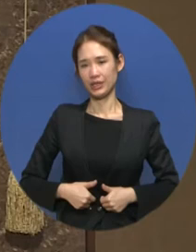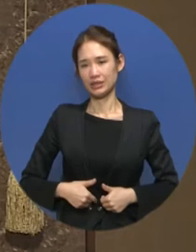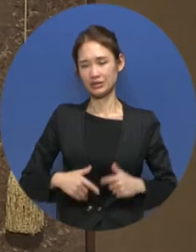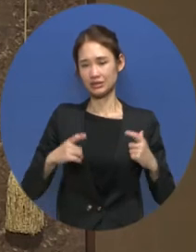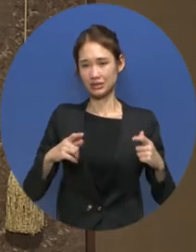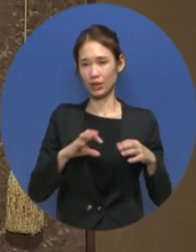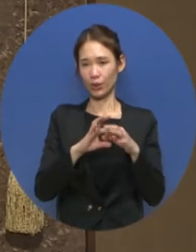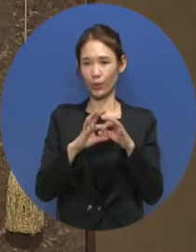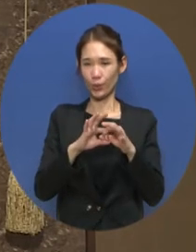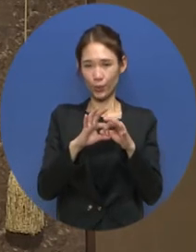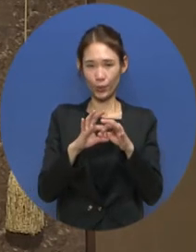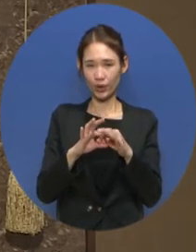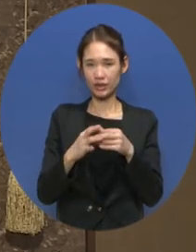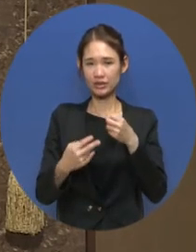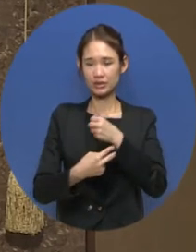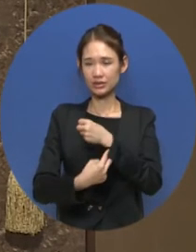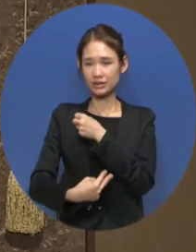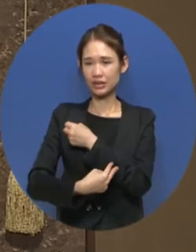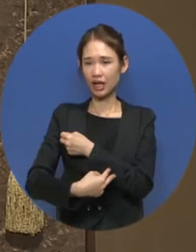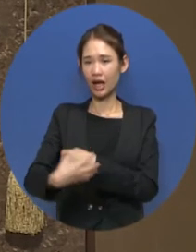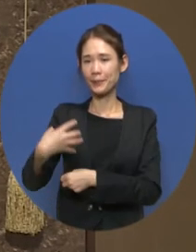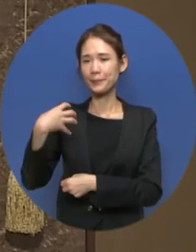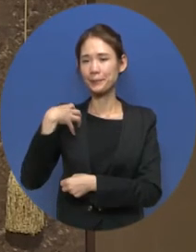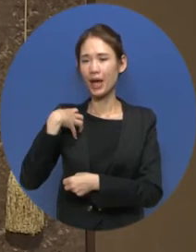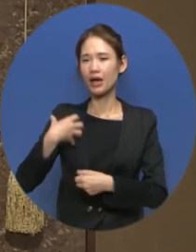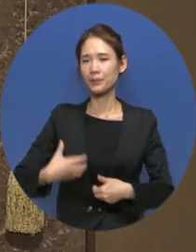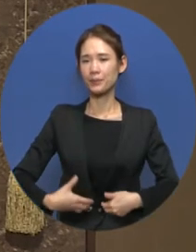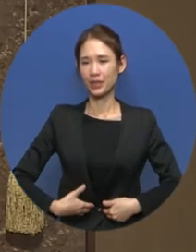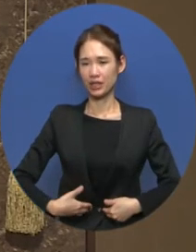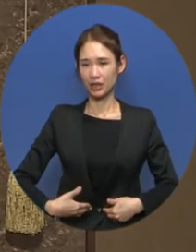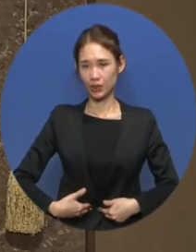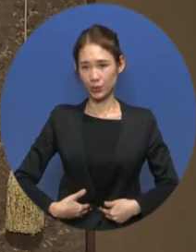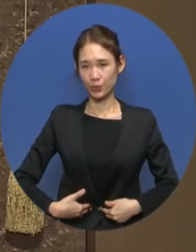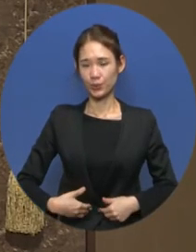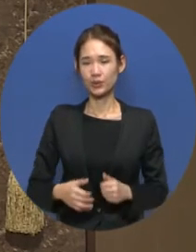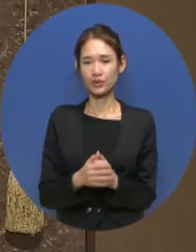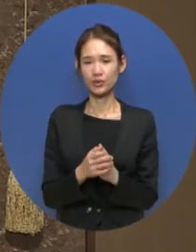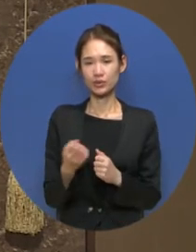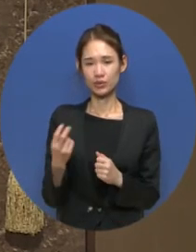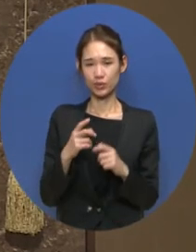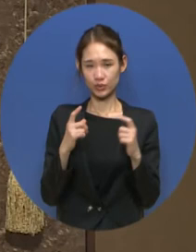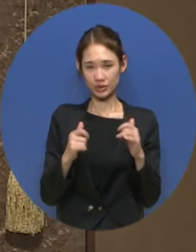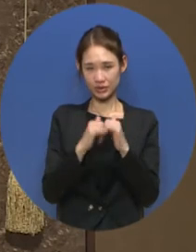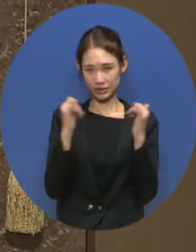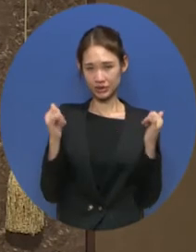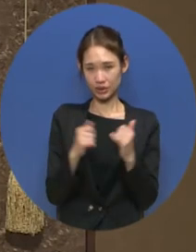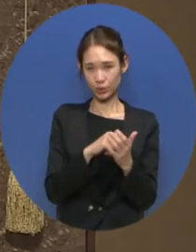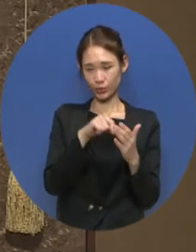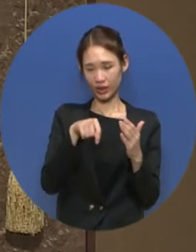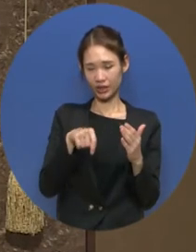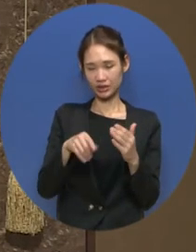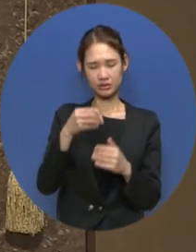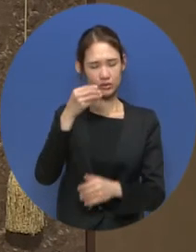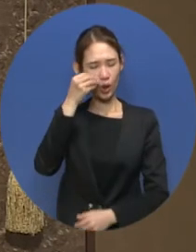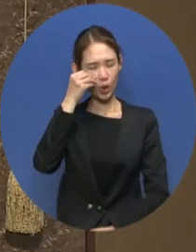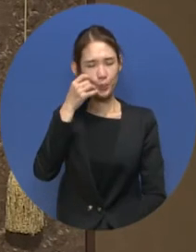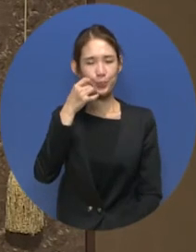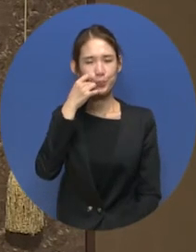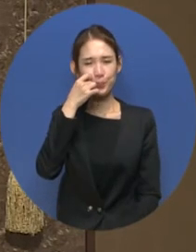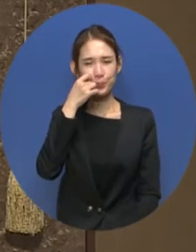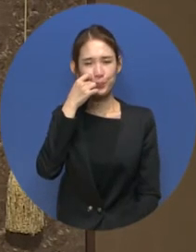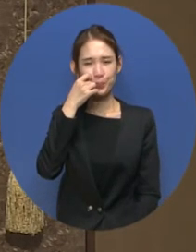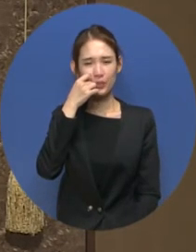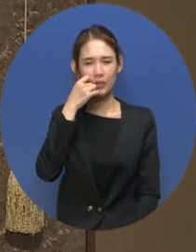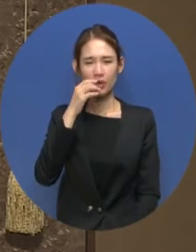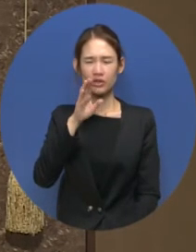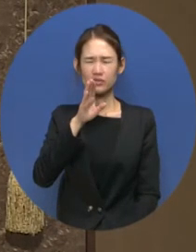연결을 해주는 가교 역할을 우리 보호 작업장들이 해야 된다고 생각하거든요. 네. 그리고 지역사회에서 적응을 못하는